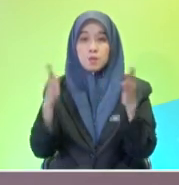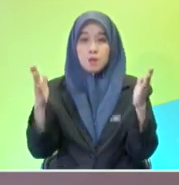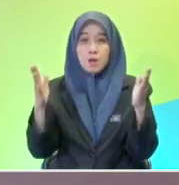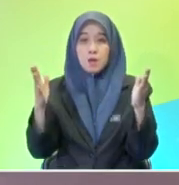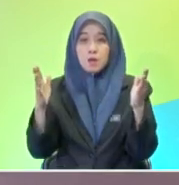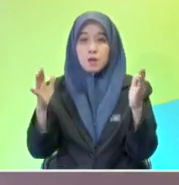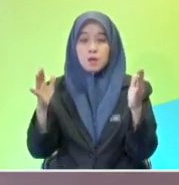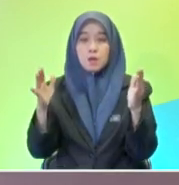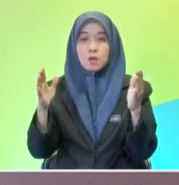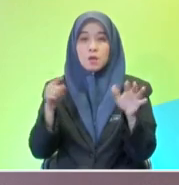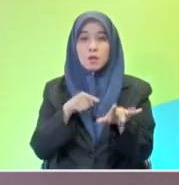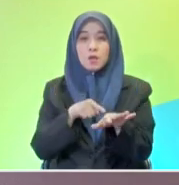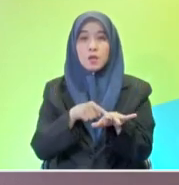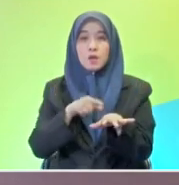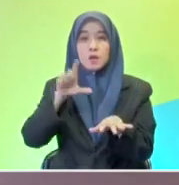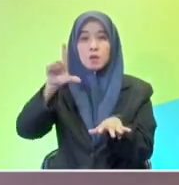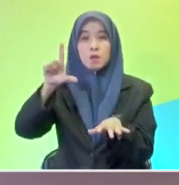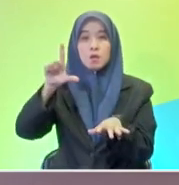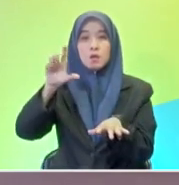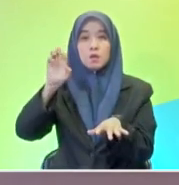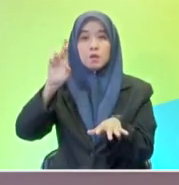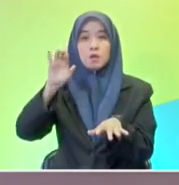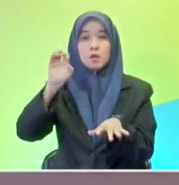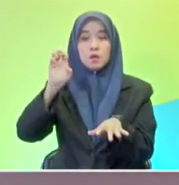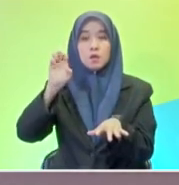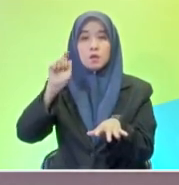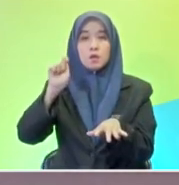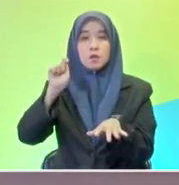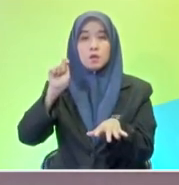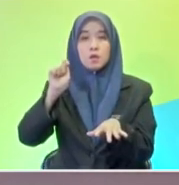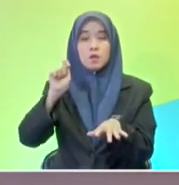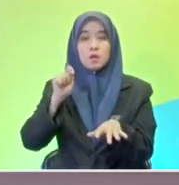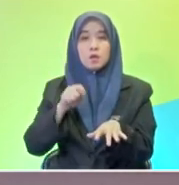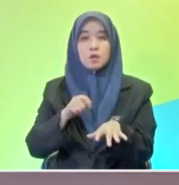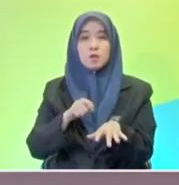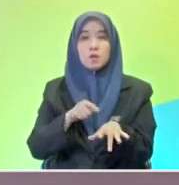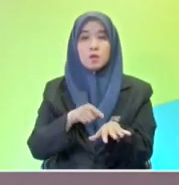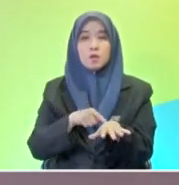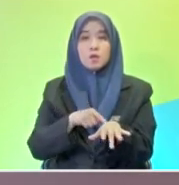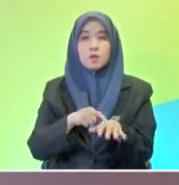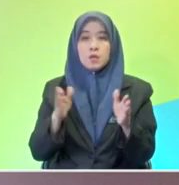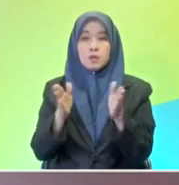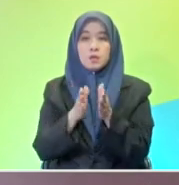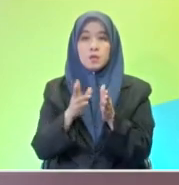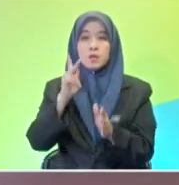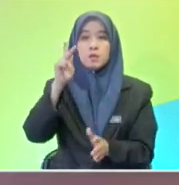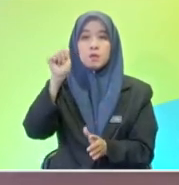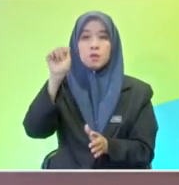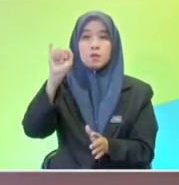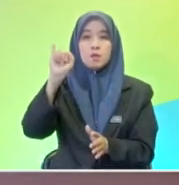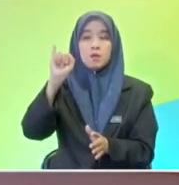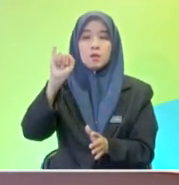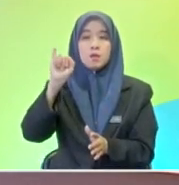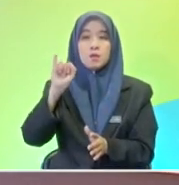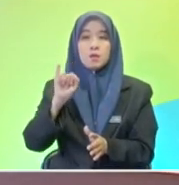daun terk dan juga yang kecil daun daun kari betul Abang Kris okey untuk seterusnya